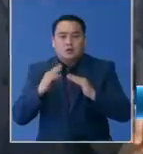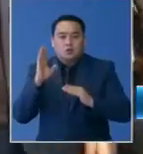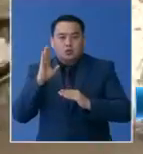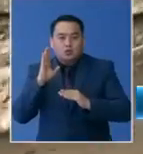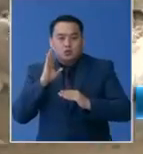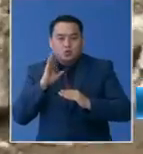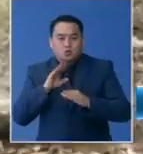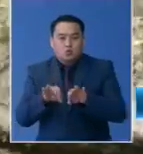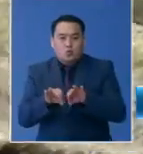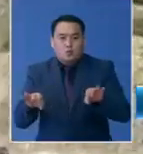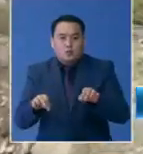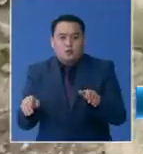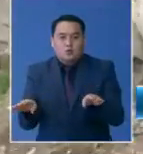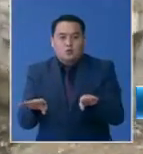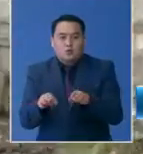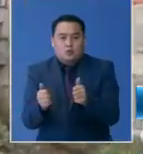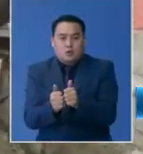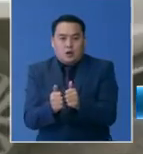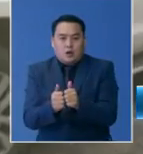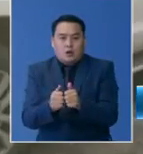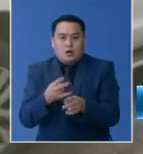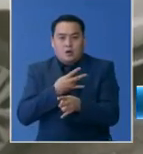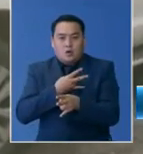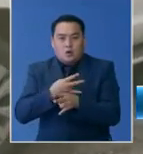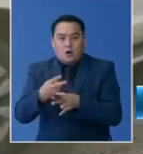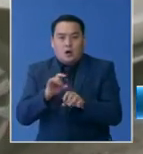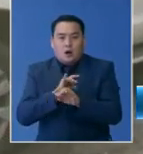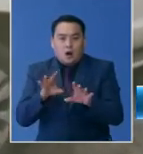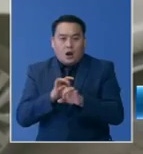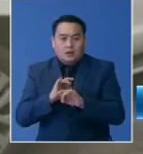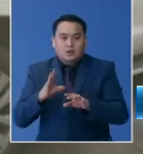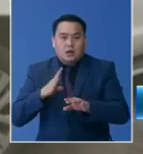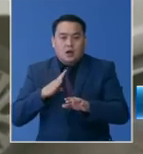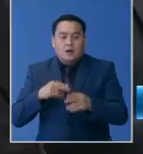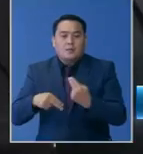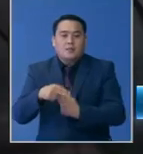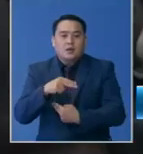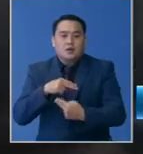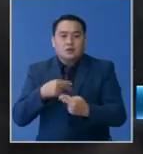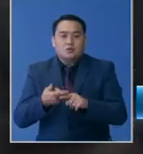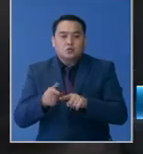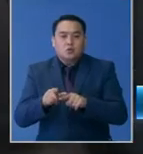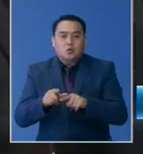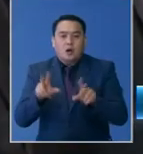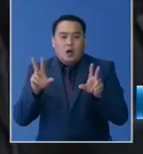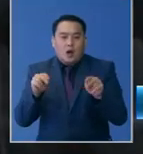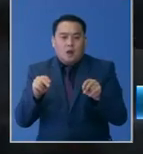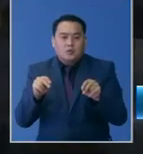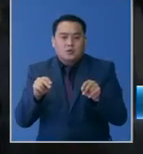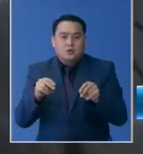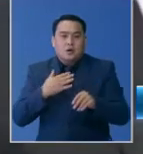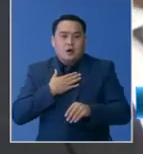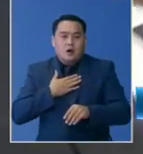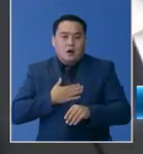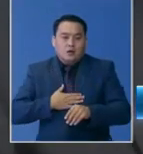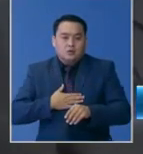дәл үстінде тұр. Өткен жолы да алып тастау туралы ескертпе айтылған. Алайда кәсіпкер сол кездегі уәдесін орындауға